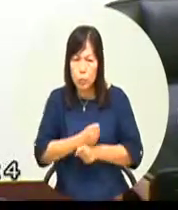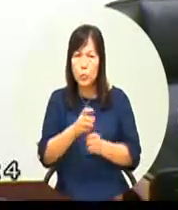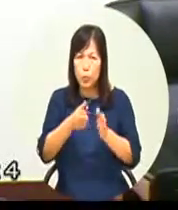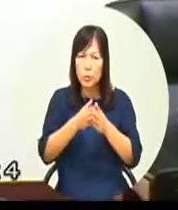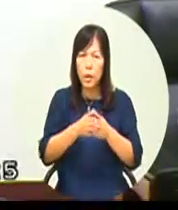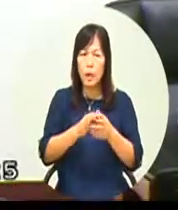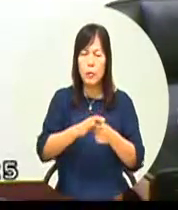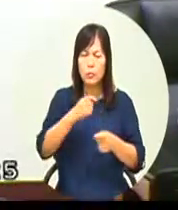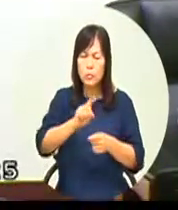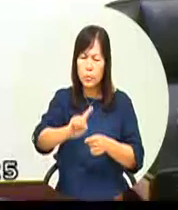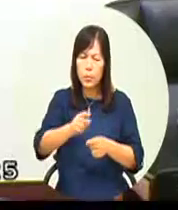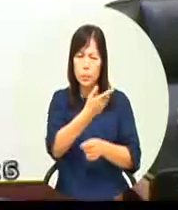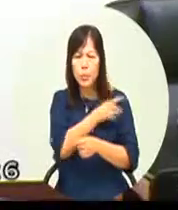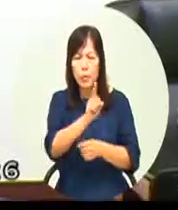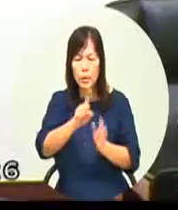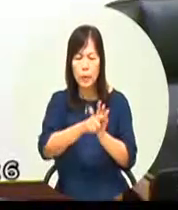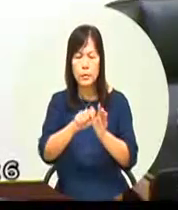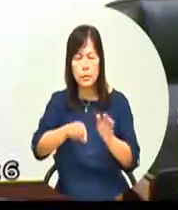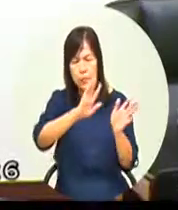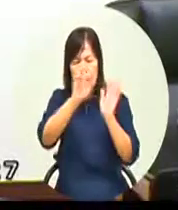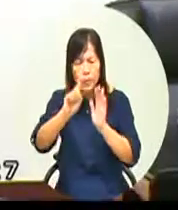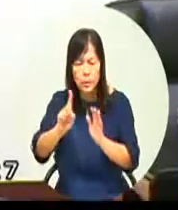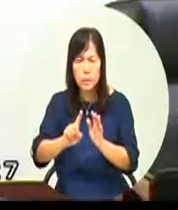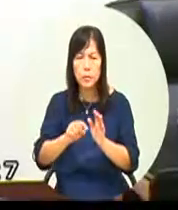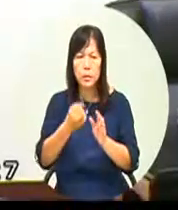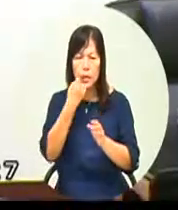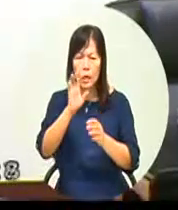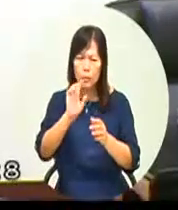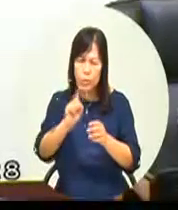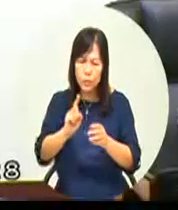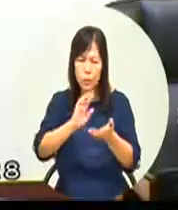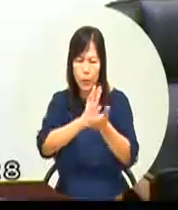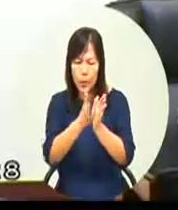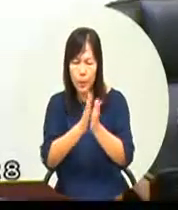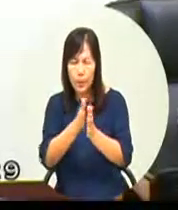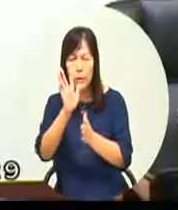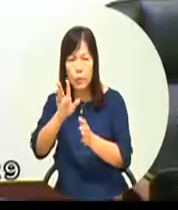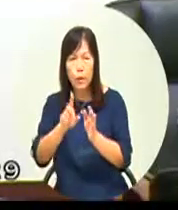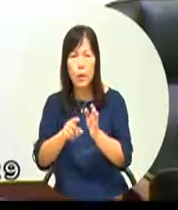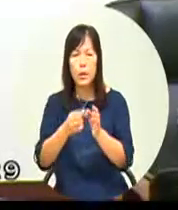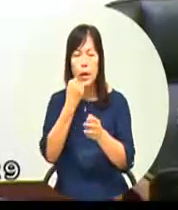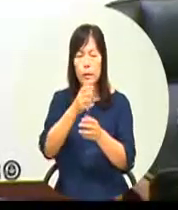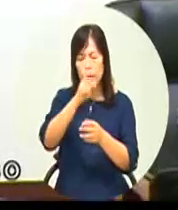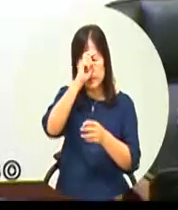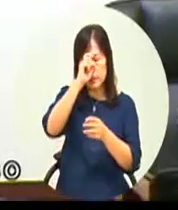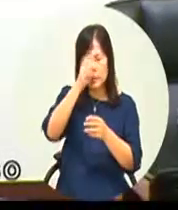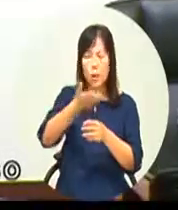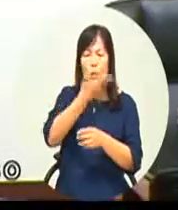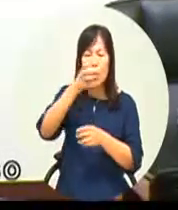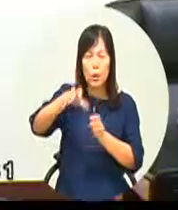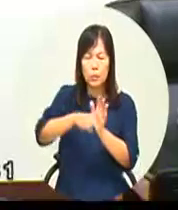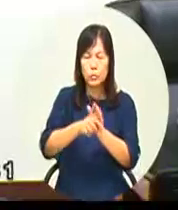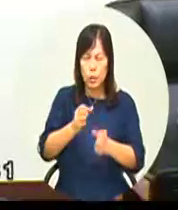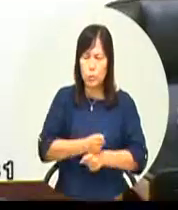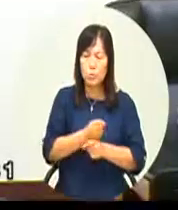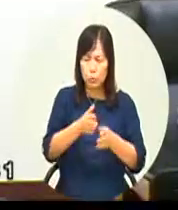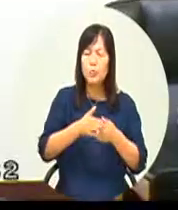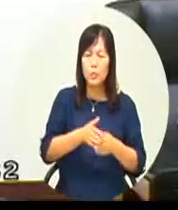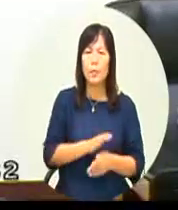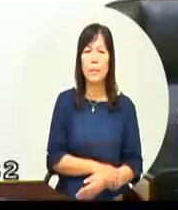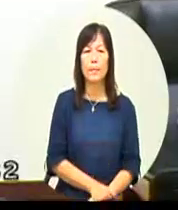整个商业模式的改变，还是真的有一些状况产生，这个提醒我们局里面注意一下这样的状况。